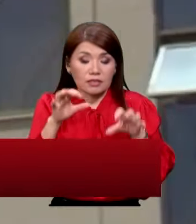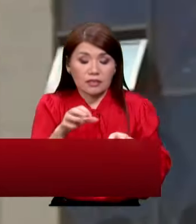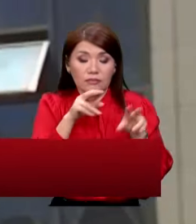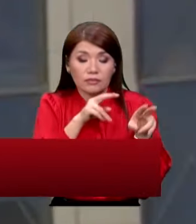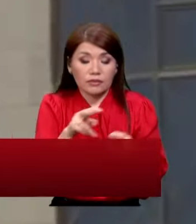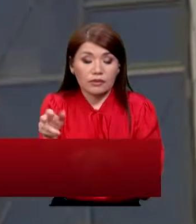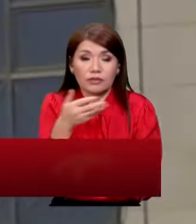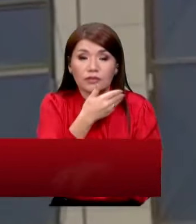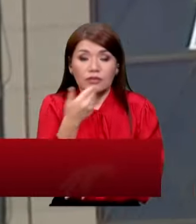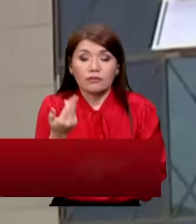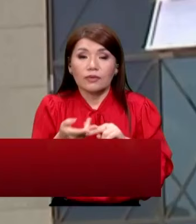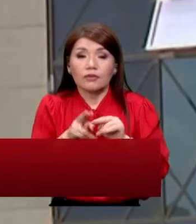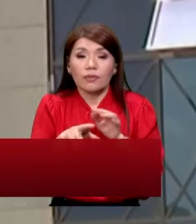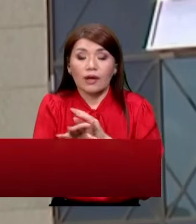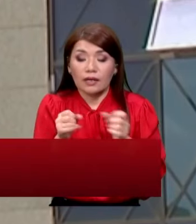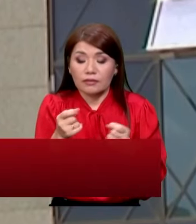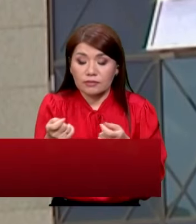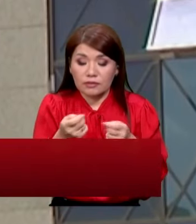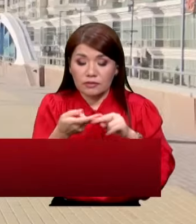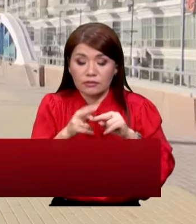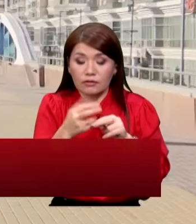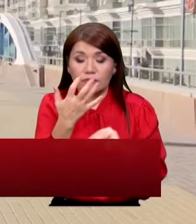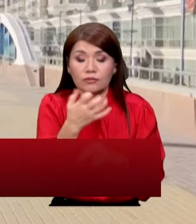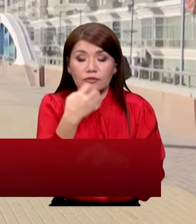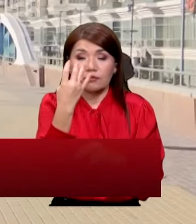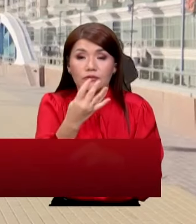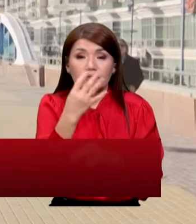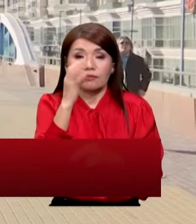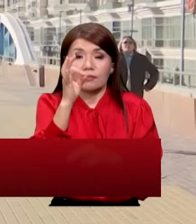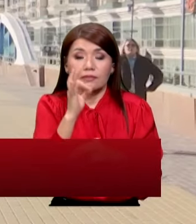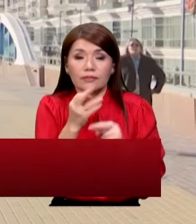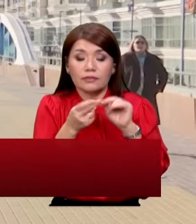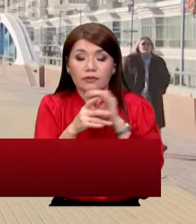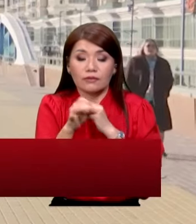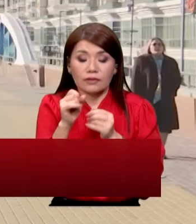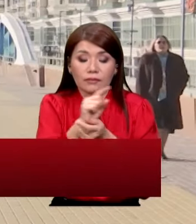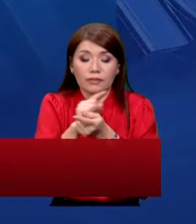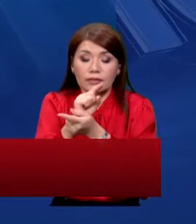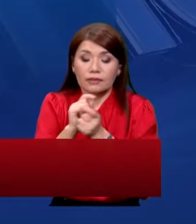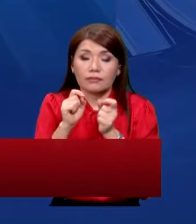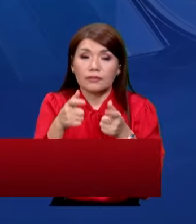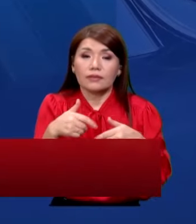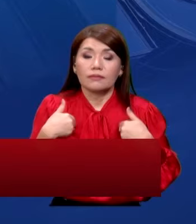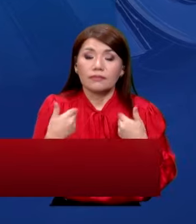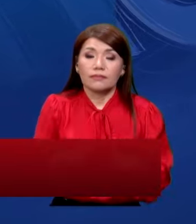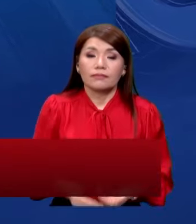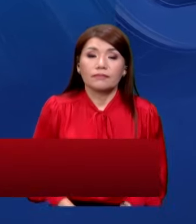бақылау жоқтығын айтады. Сондықтан әкімшілік кодекстің 504-ші бабына өзгеріс енгізуді ұсынып отыр.